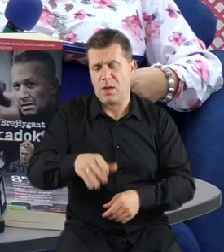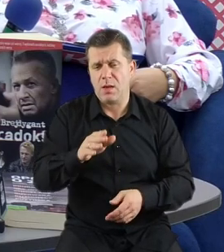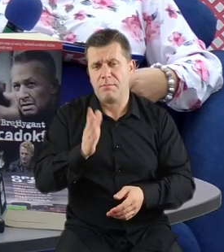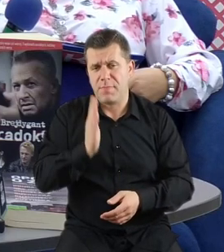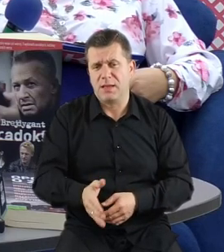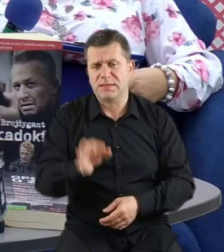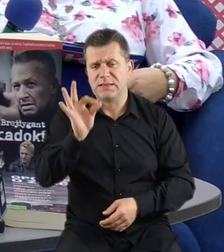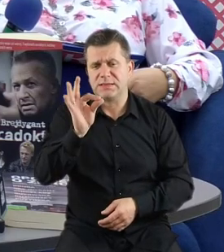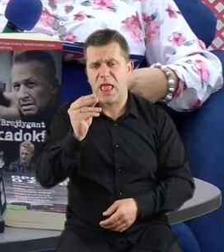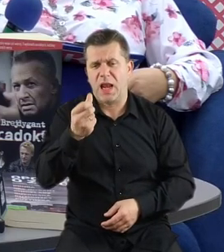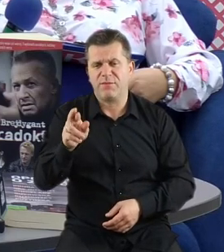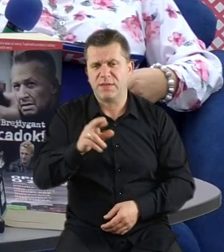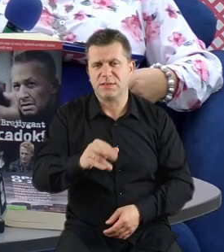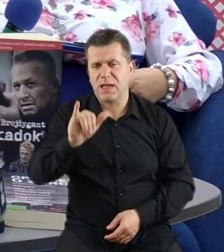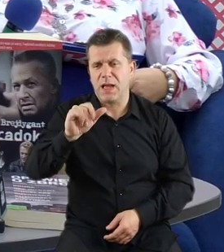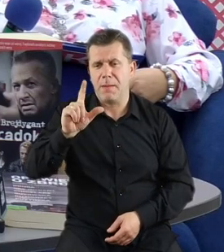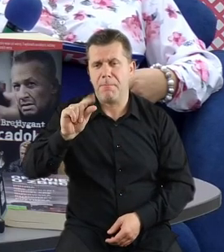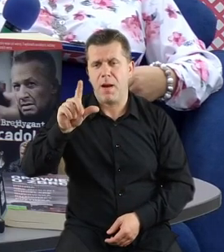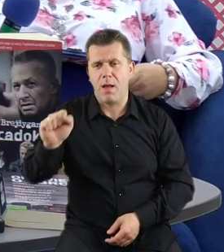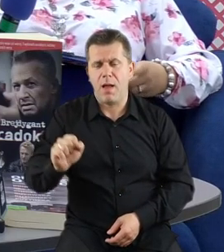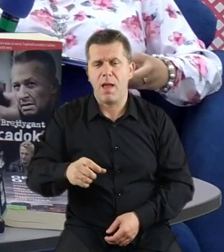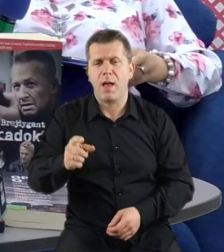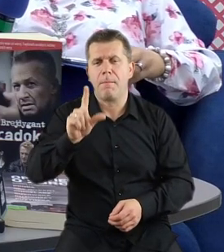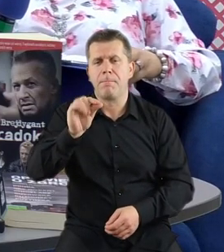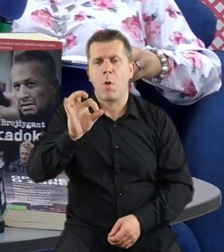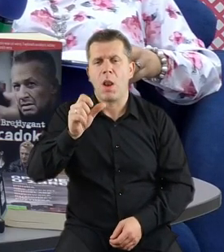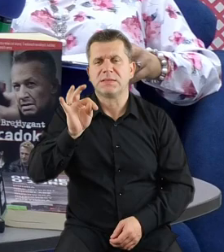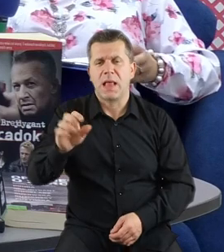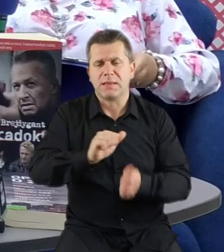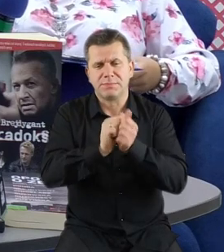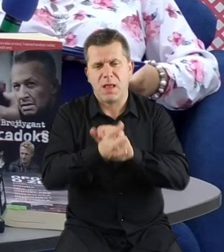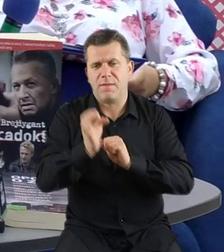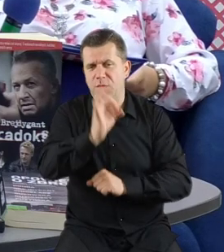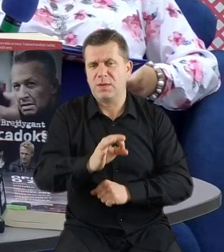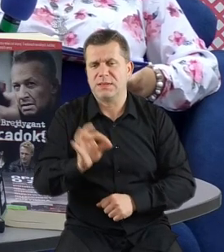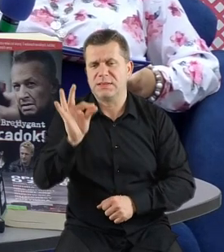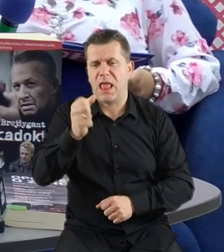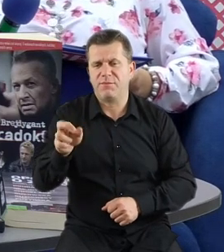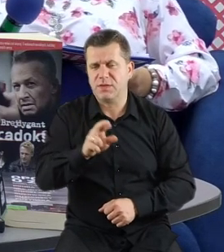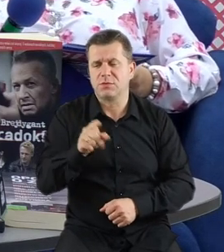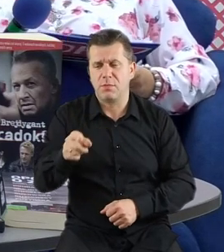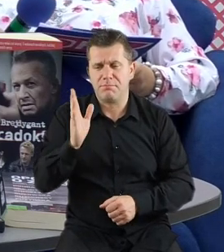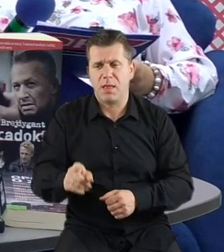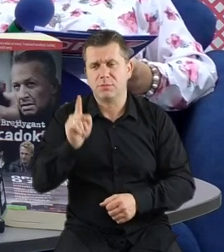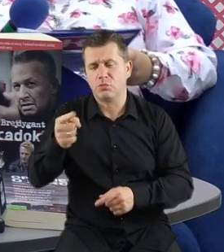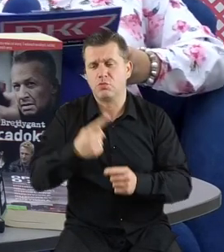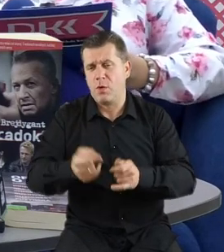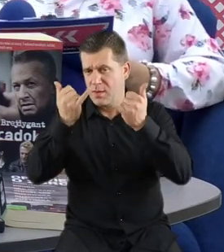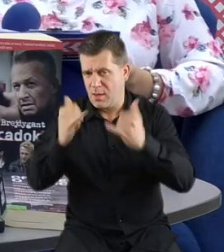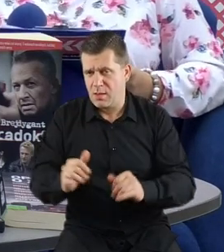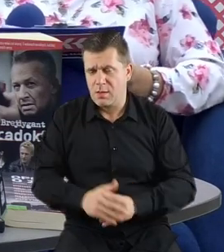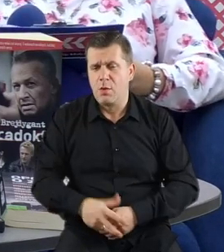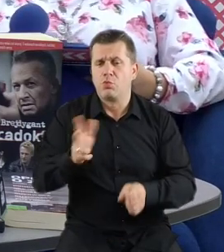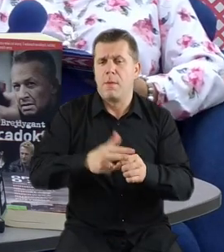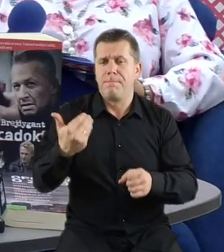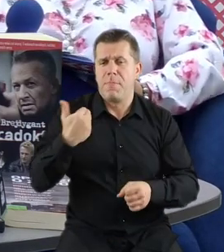na taki serwis nowy, bo Polsat zmienia tam jakoś swój serwis i tam wejdzie, no to on jest troszkę inny od tego, który